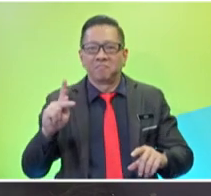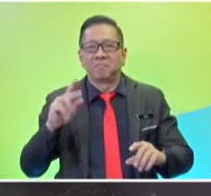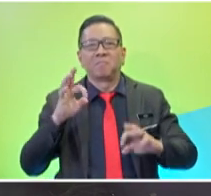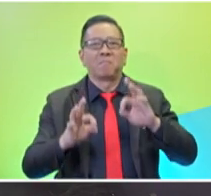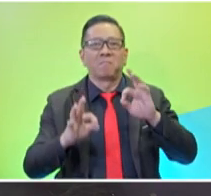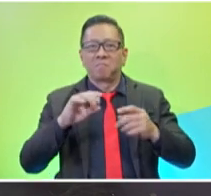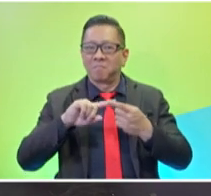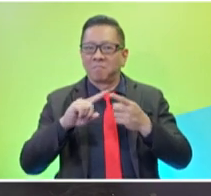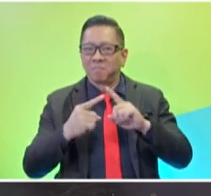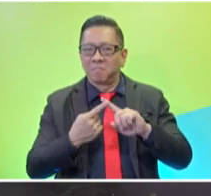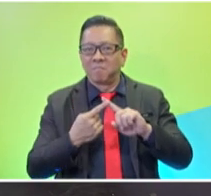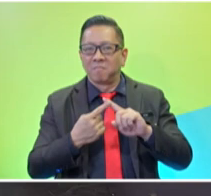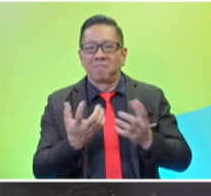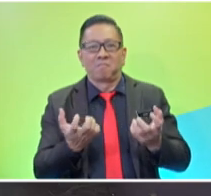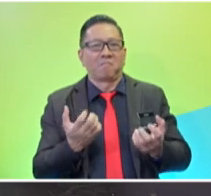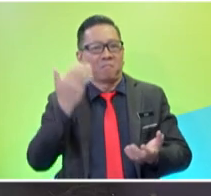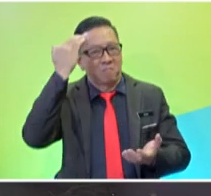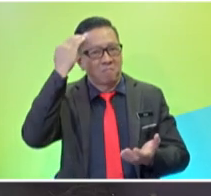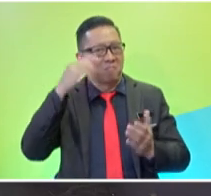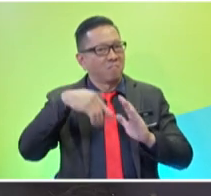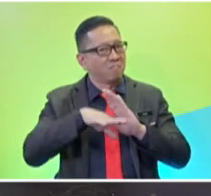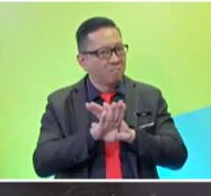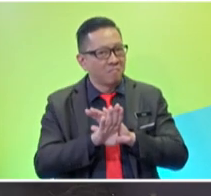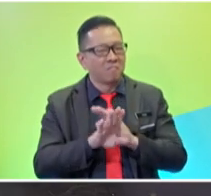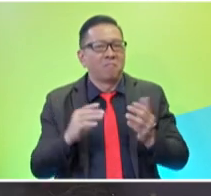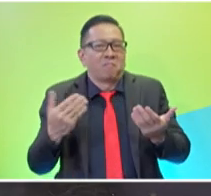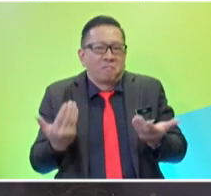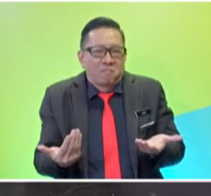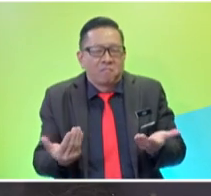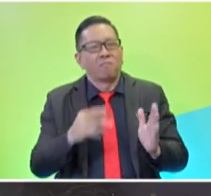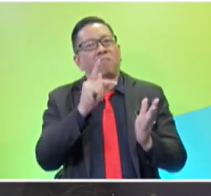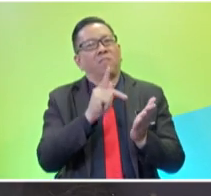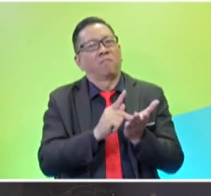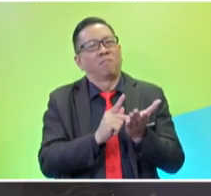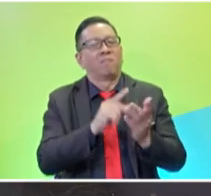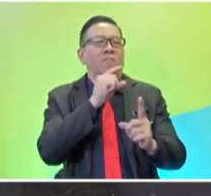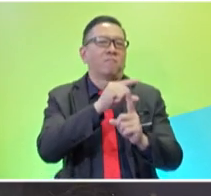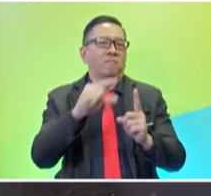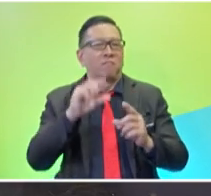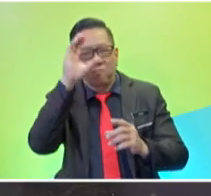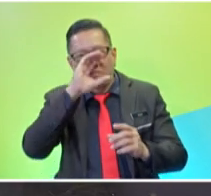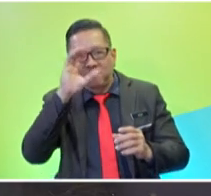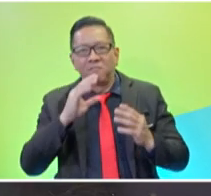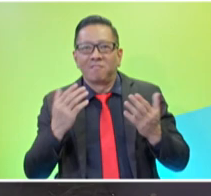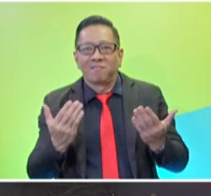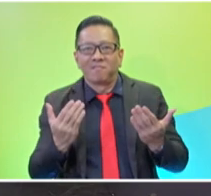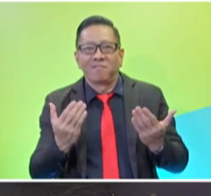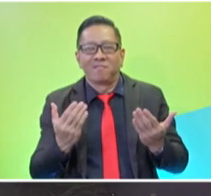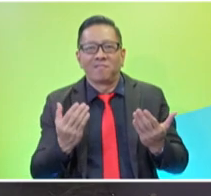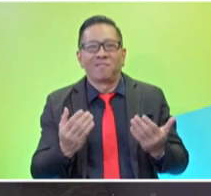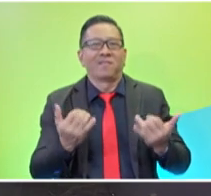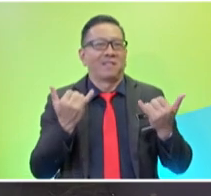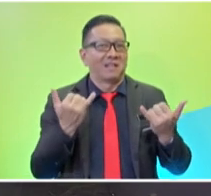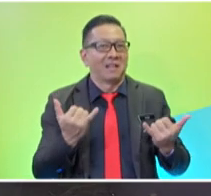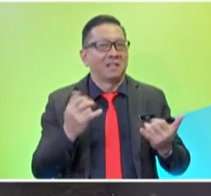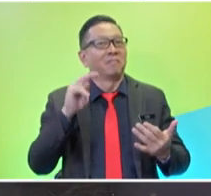tahu dengan lebih mendalam lagi tentang nisbah Macam mana pula naik cari ini bagaimana teruskan setiap menuntut mendengar